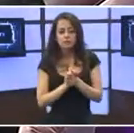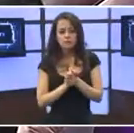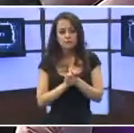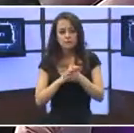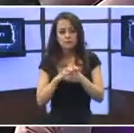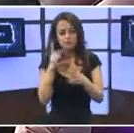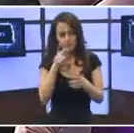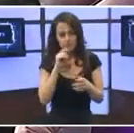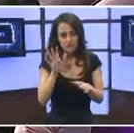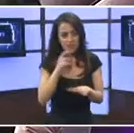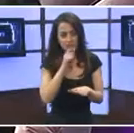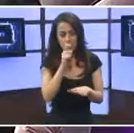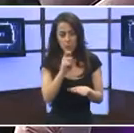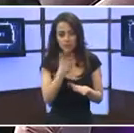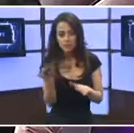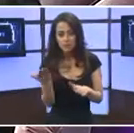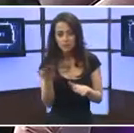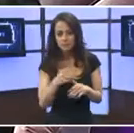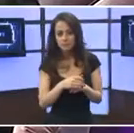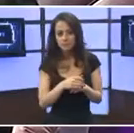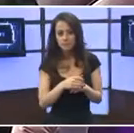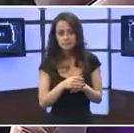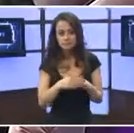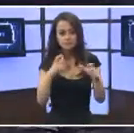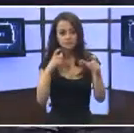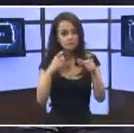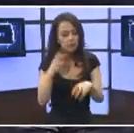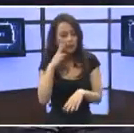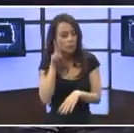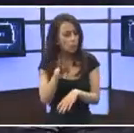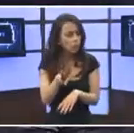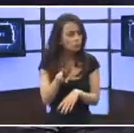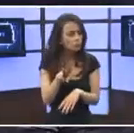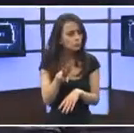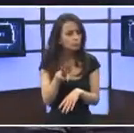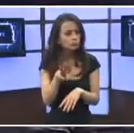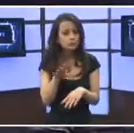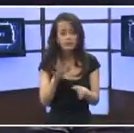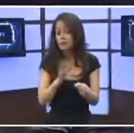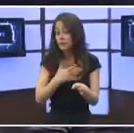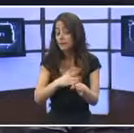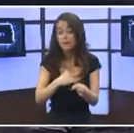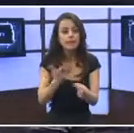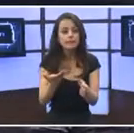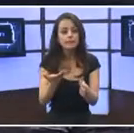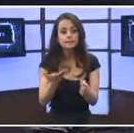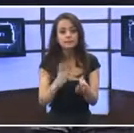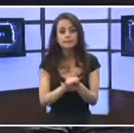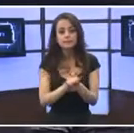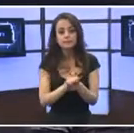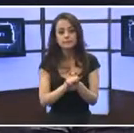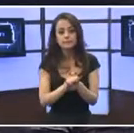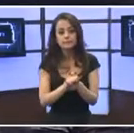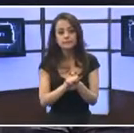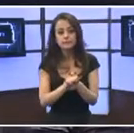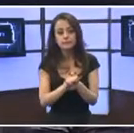Bey bir şey söylemişti. Hayır nasıl? Ben dedim ki hani nereden böyle bir karar aldınız? Neden? Şimdi. Hani, neden denmez ama hani evet, nasıl böyle bir karar aldınız?